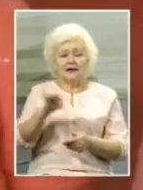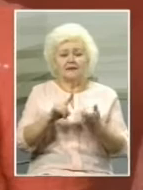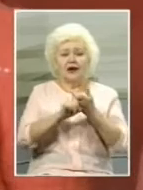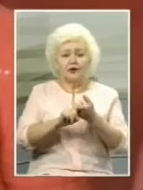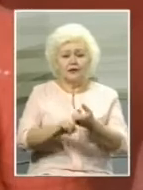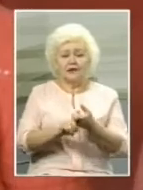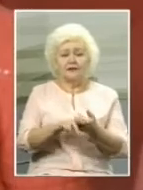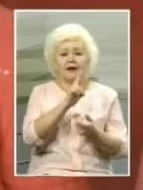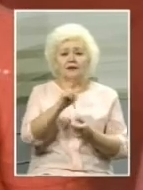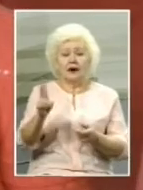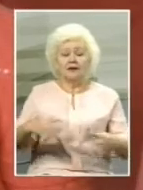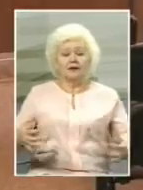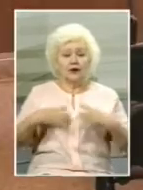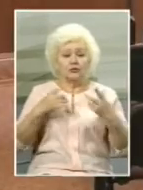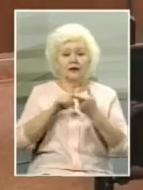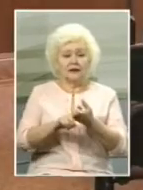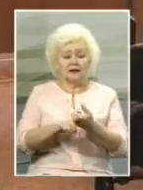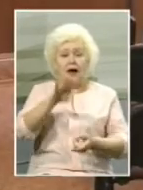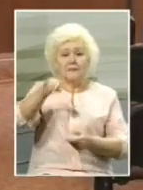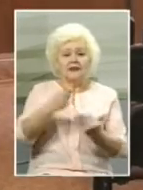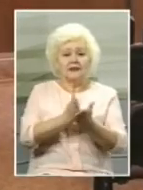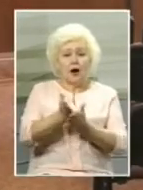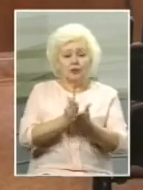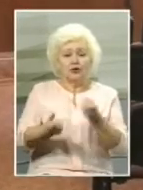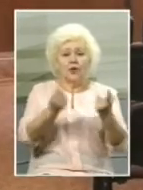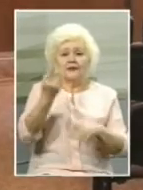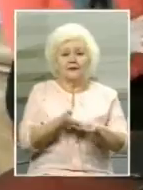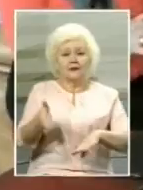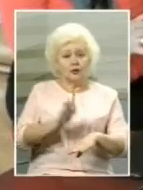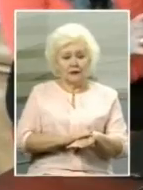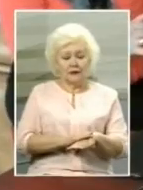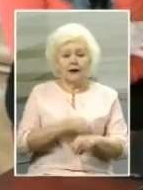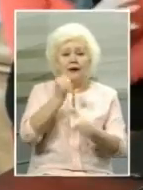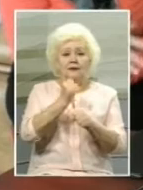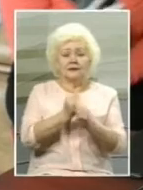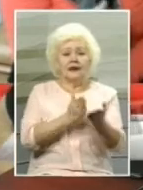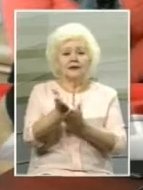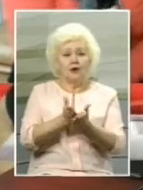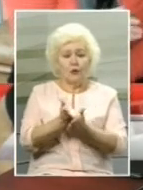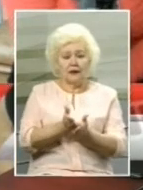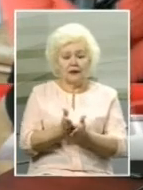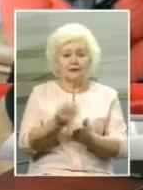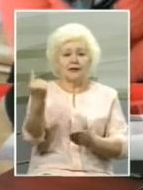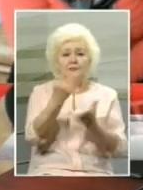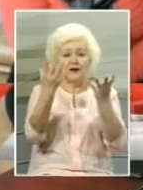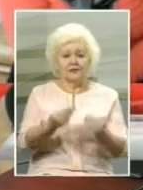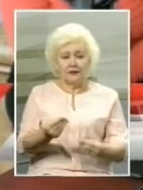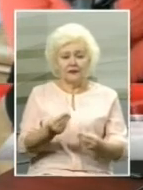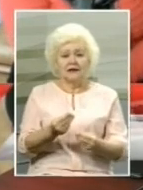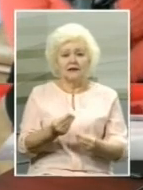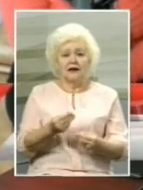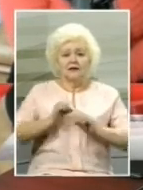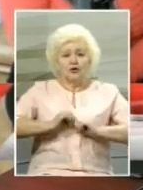инфекция, как я говорю, это ужасная инфекция. После операции выникли ускладнения. Сделали эту операцию, первый день рвет, с